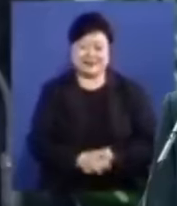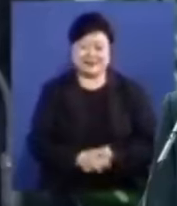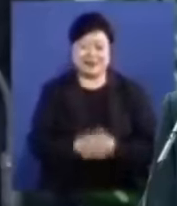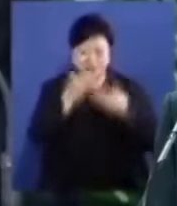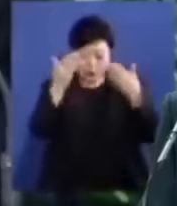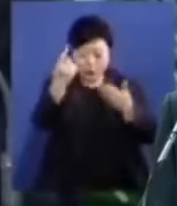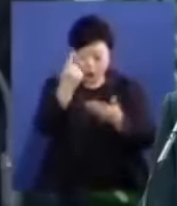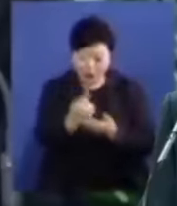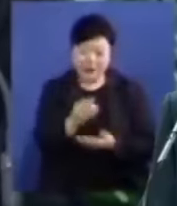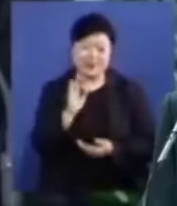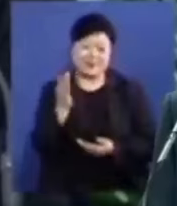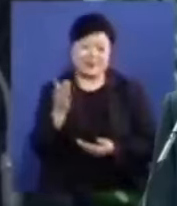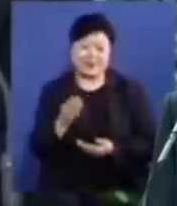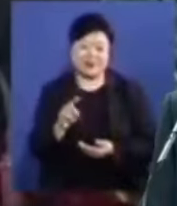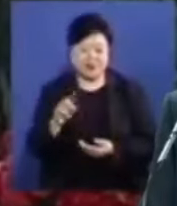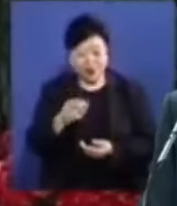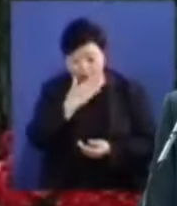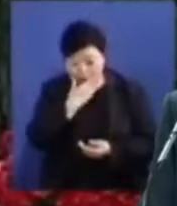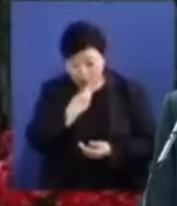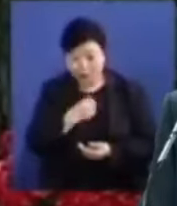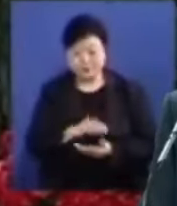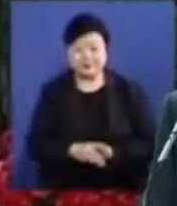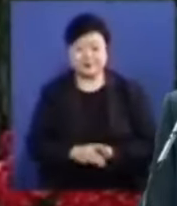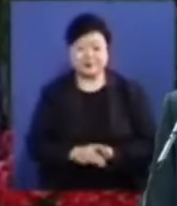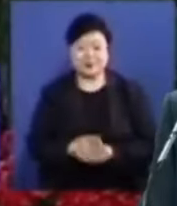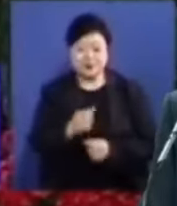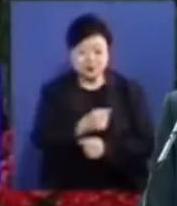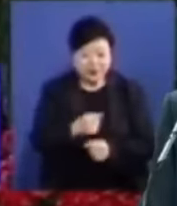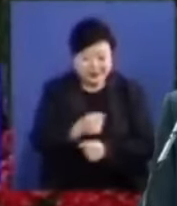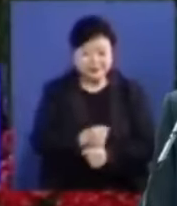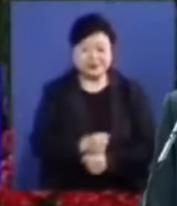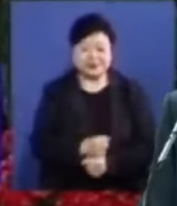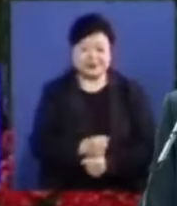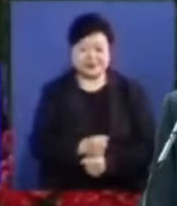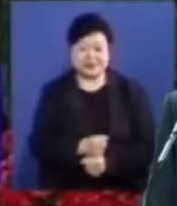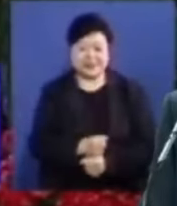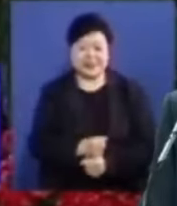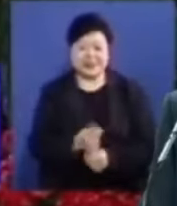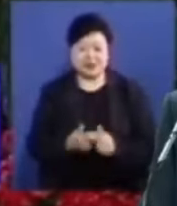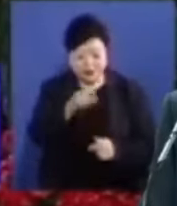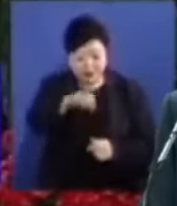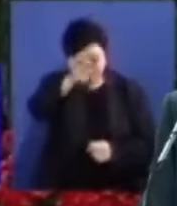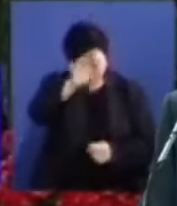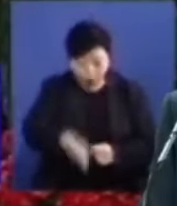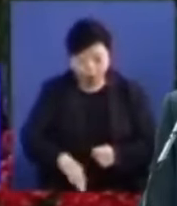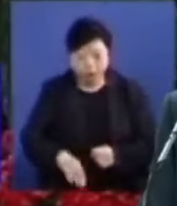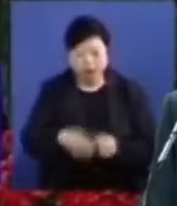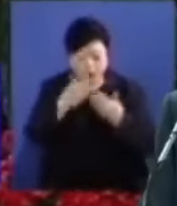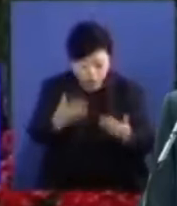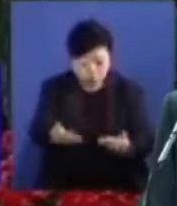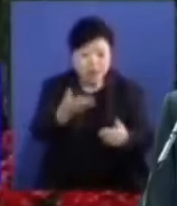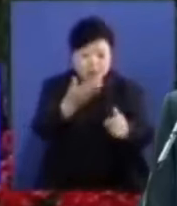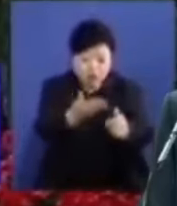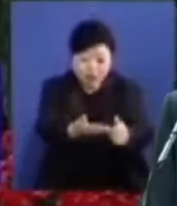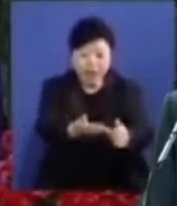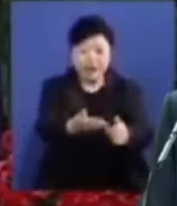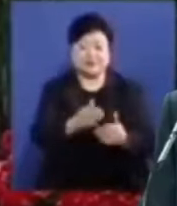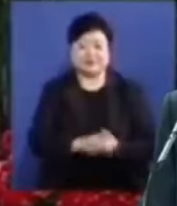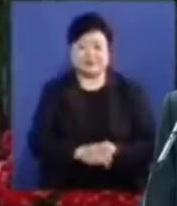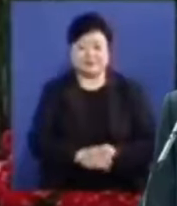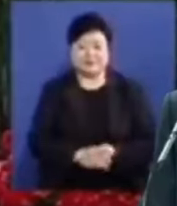손들고 나오게 되는 것입니다. 마태복음 11장 28절에 수고하고 무거운 짐진자들아 다 내게로 오라 내가 너희를 쉬게 하려고 말씀인데,